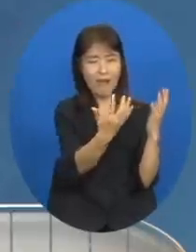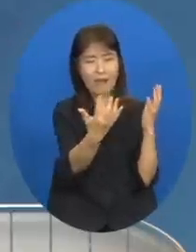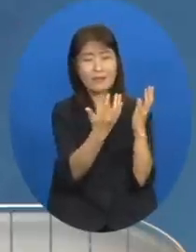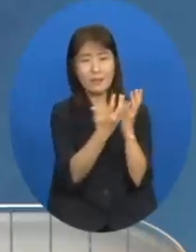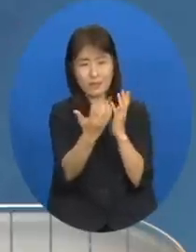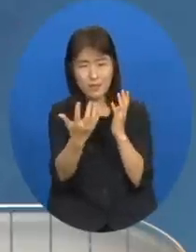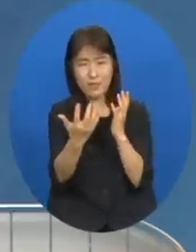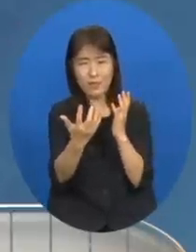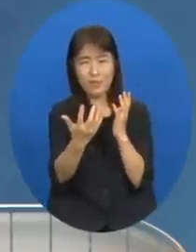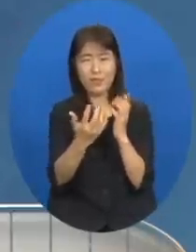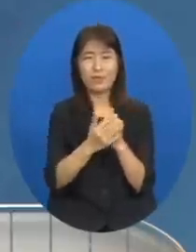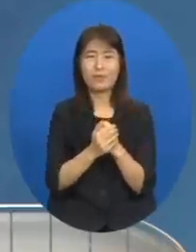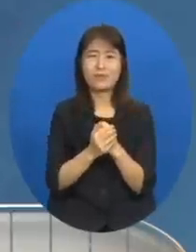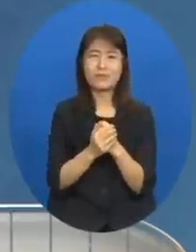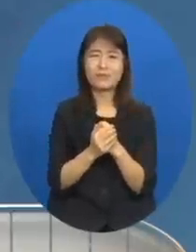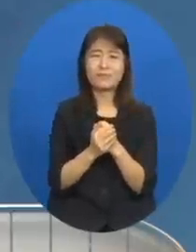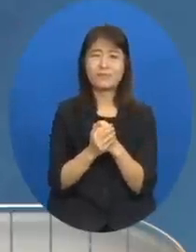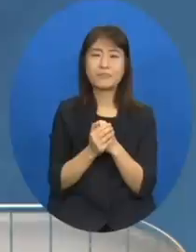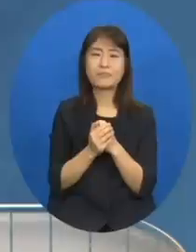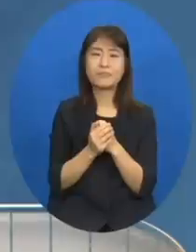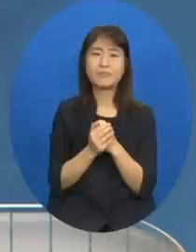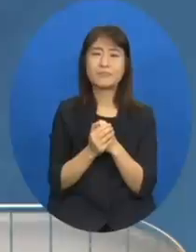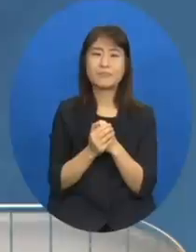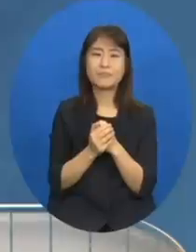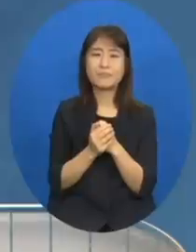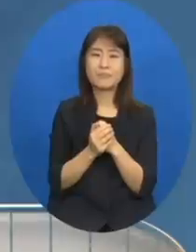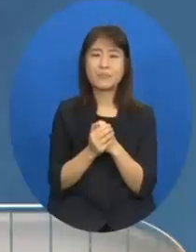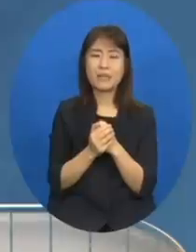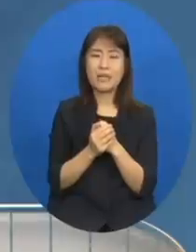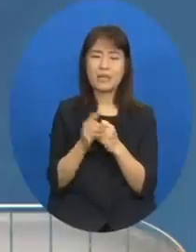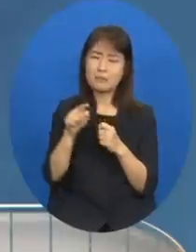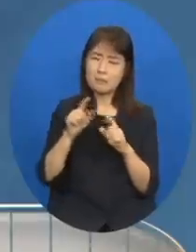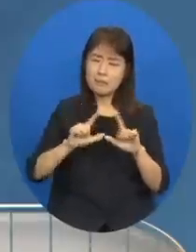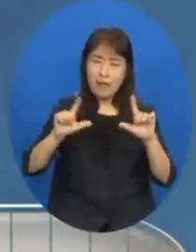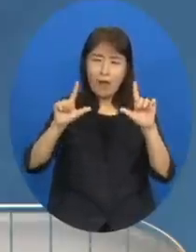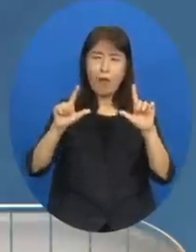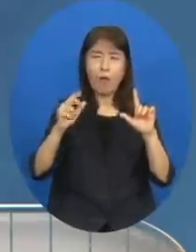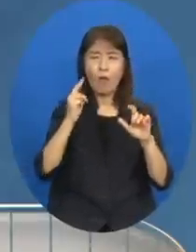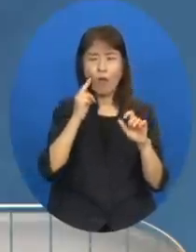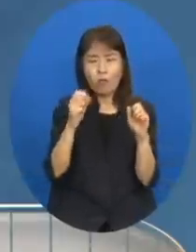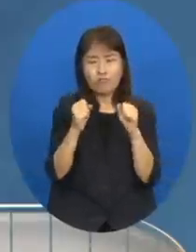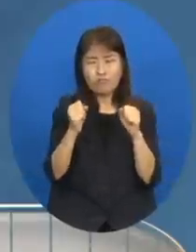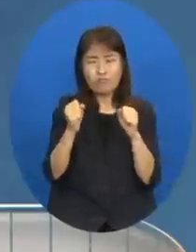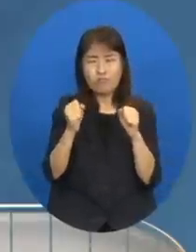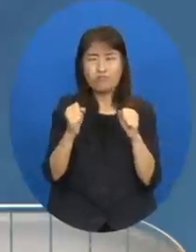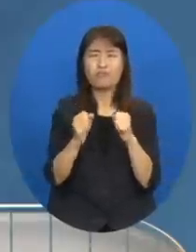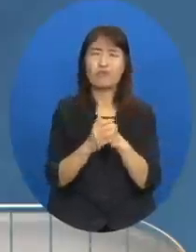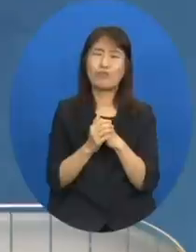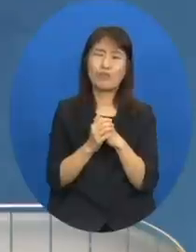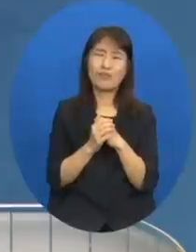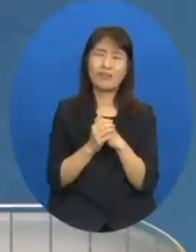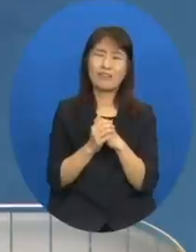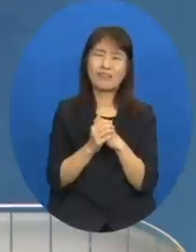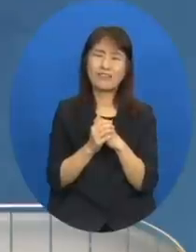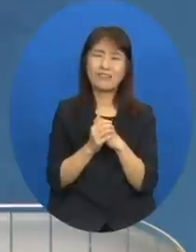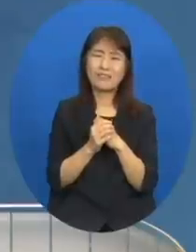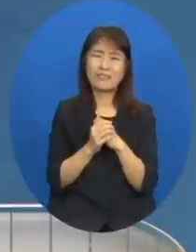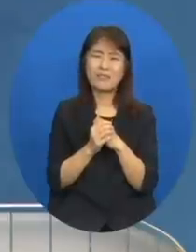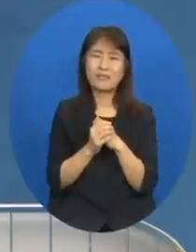해주셨습니다 그날 엄청 추웠어요 꼭 그런 날은 추운지 모르겠어요